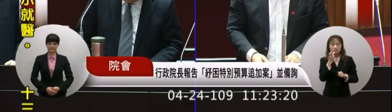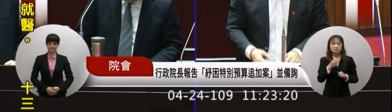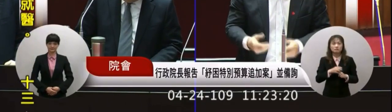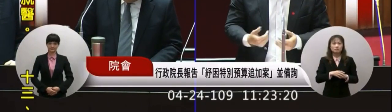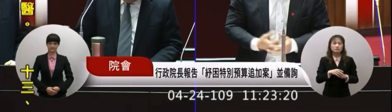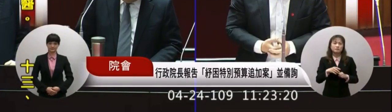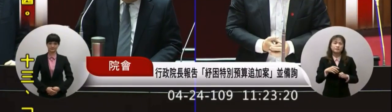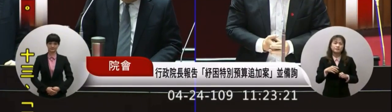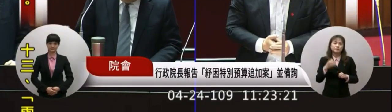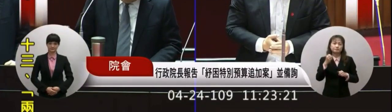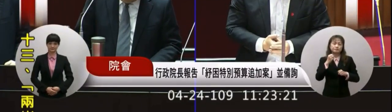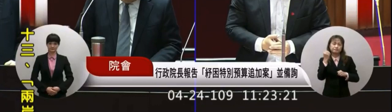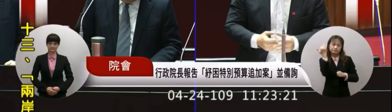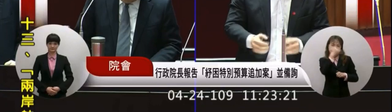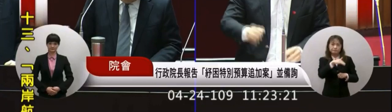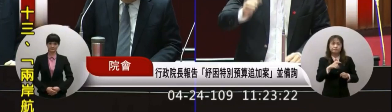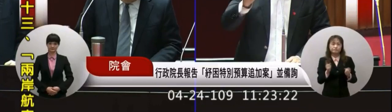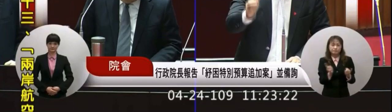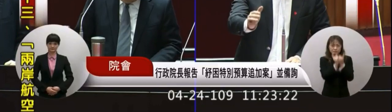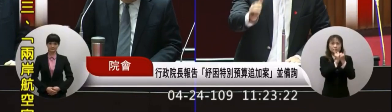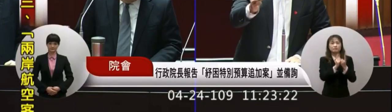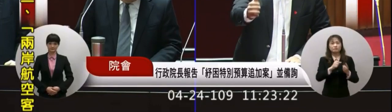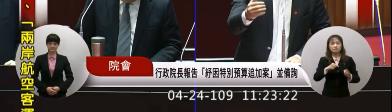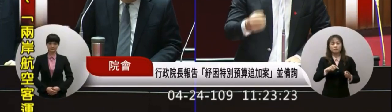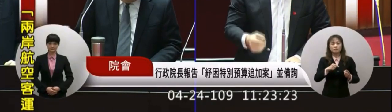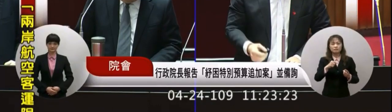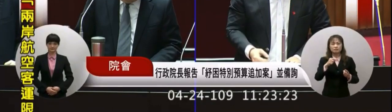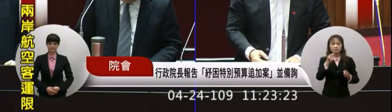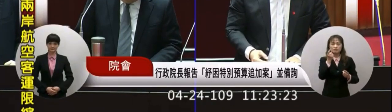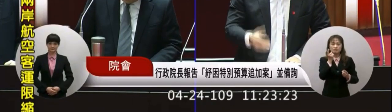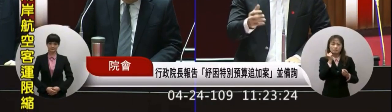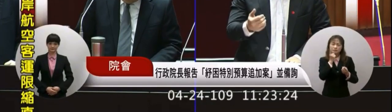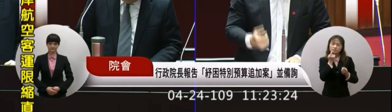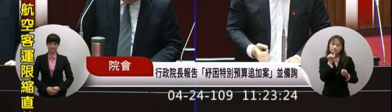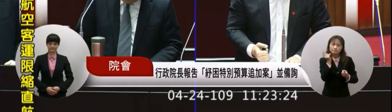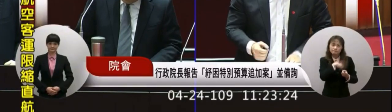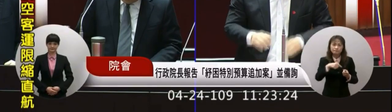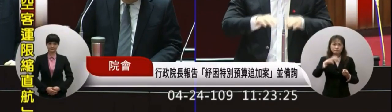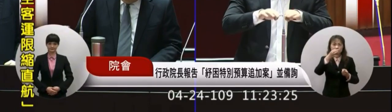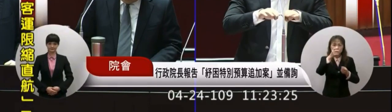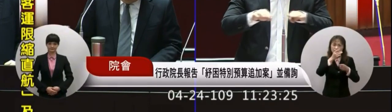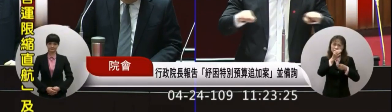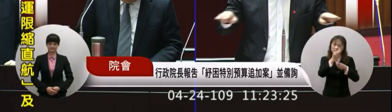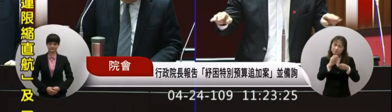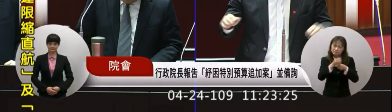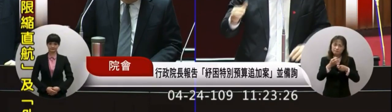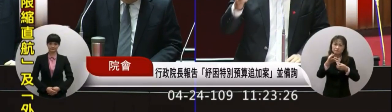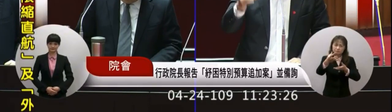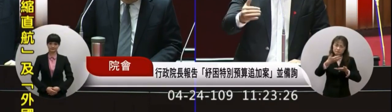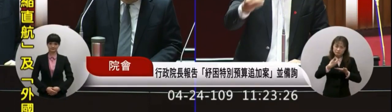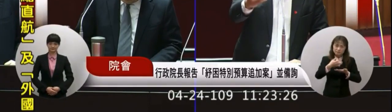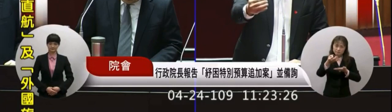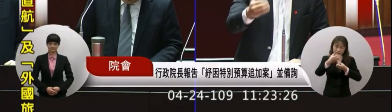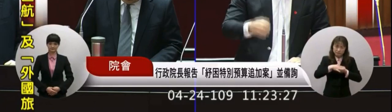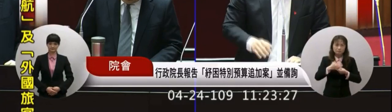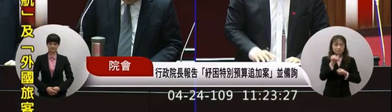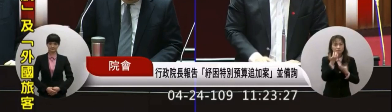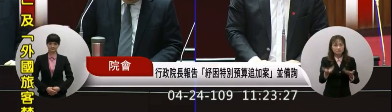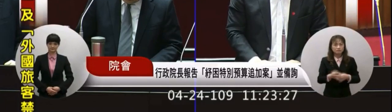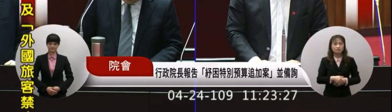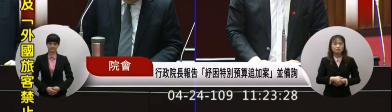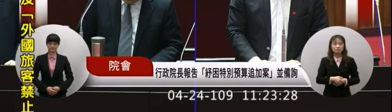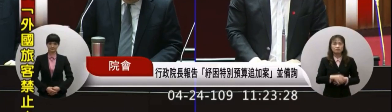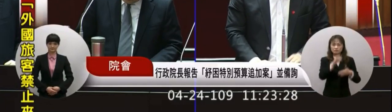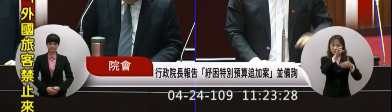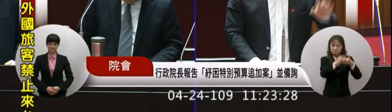好拄着啊嘛，吼，啊，说领较少的，歹势，也是讲，我认为即工应该爱专心，也是半心，你要有一个统一的标准，互病医会当来